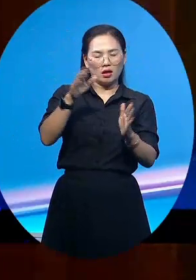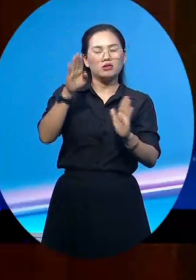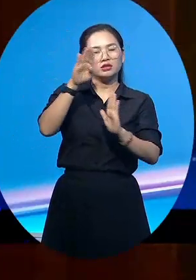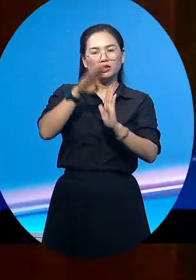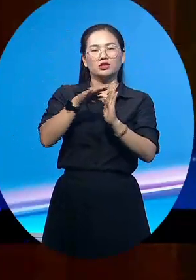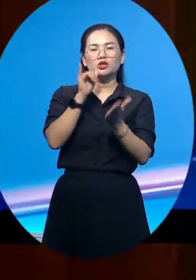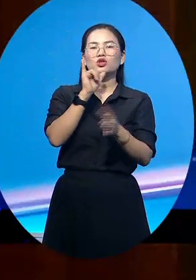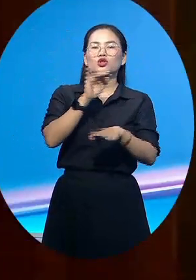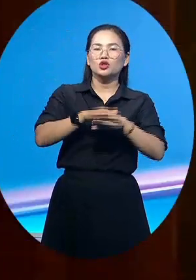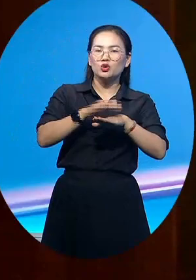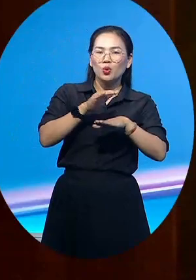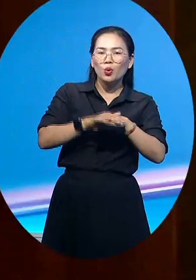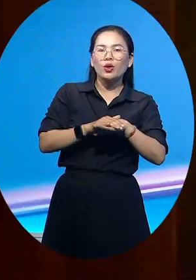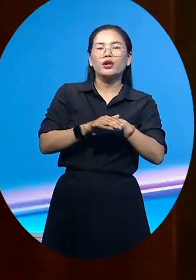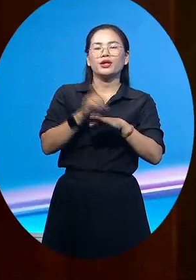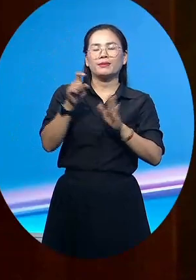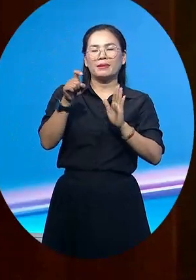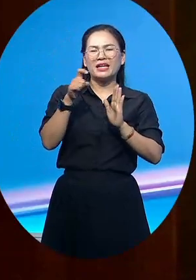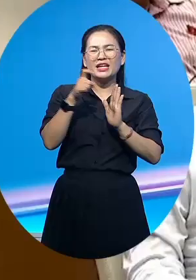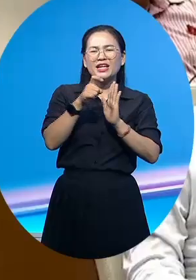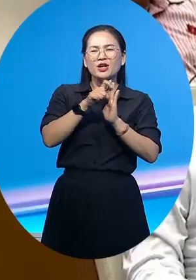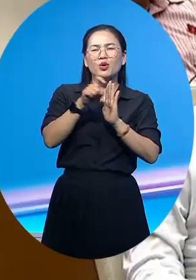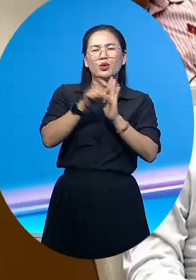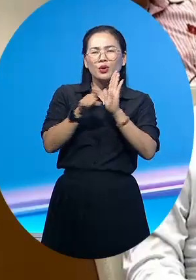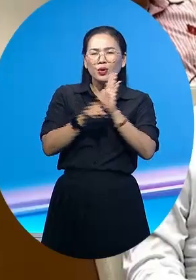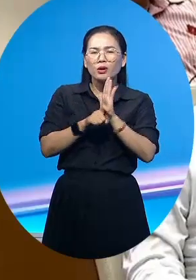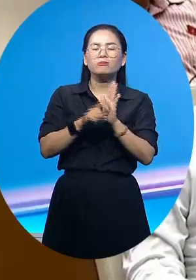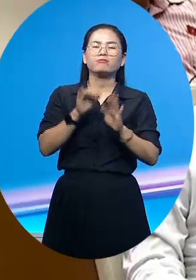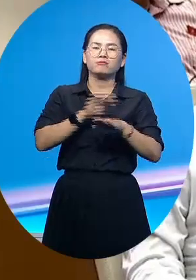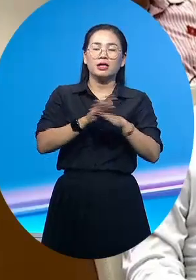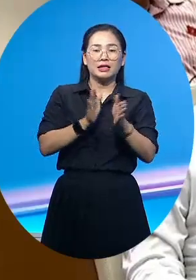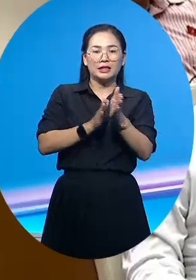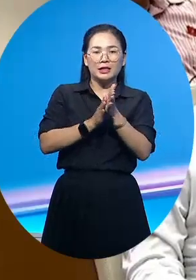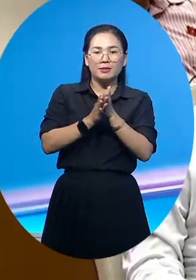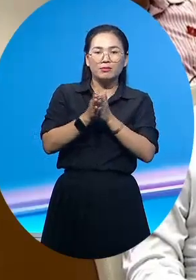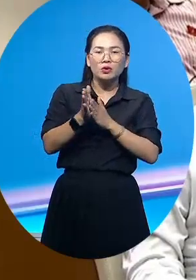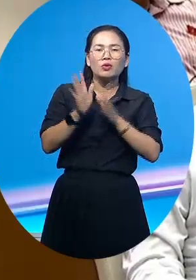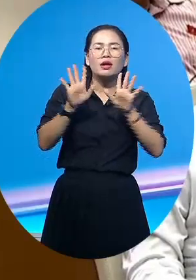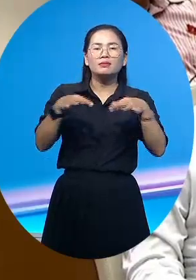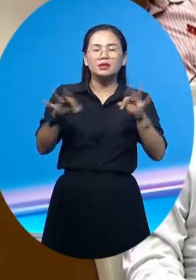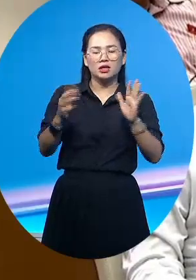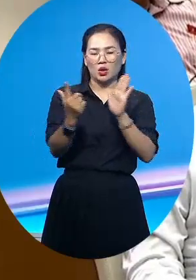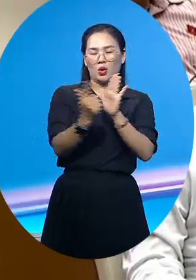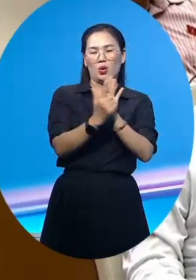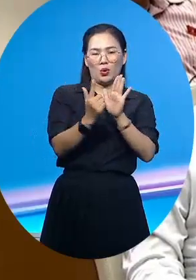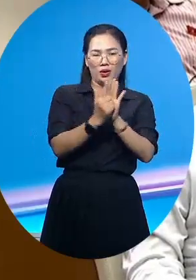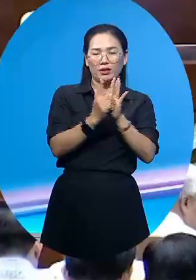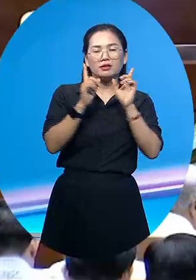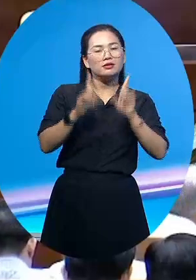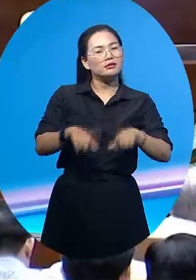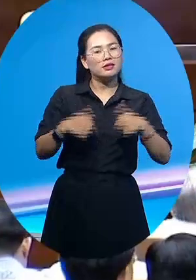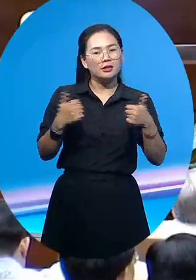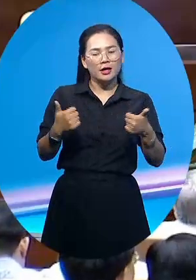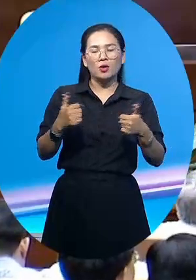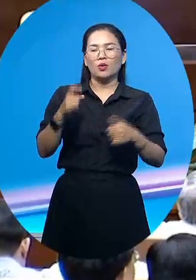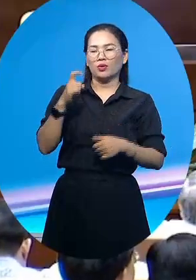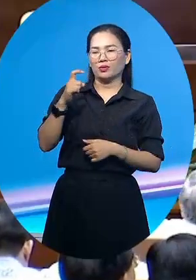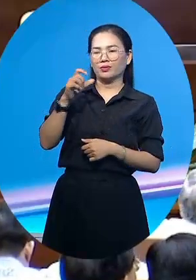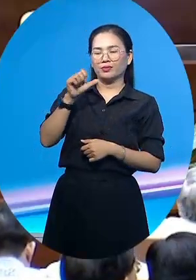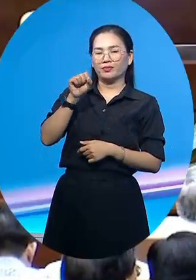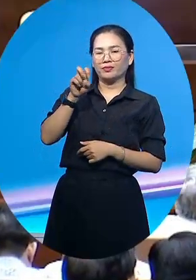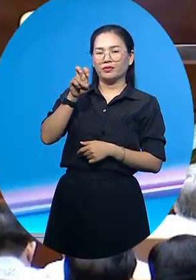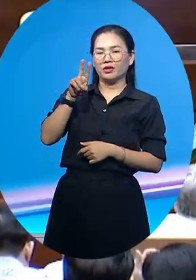đã trình quốc hội đầu kỳ họp thứ năm quốc hội khóa 15 tiếp tục tạo dựng khung pháp lý đầy đủ đồng bộ thống nhất về đấu thầu